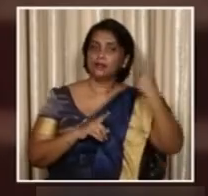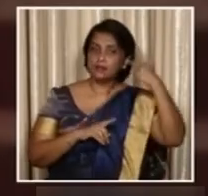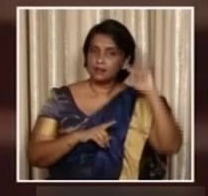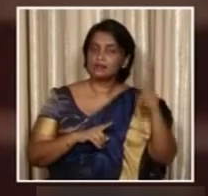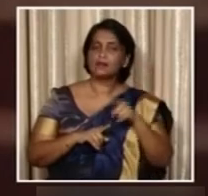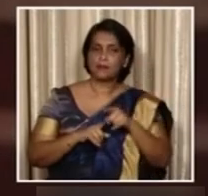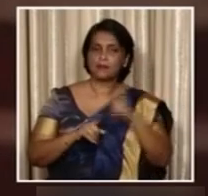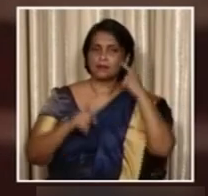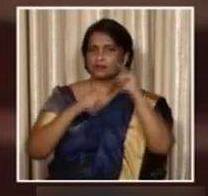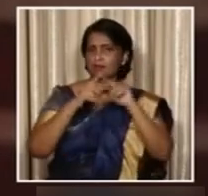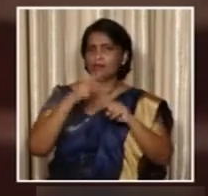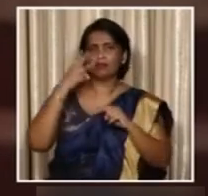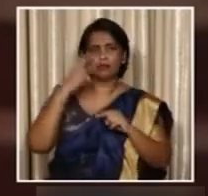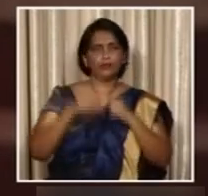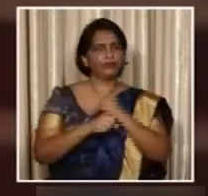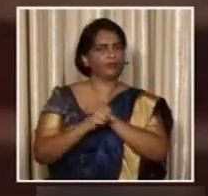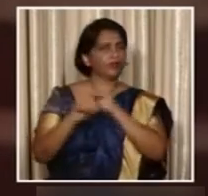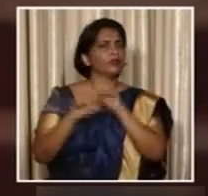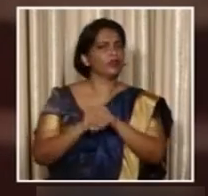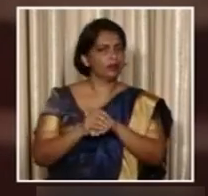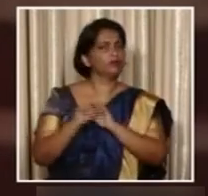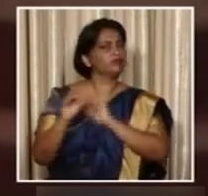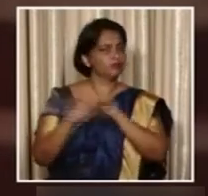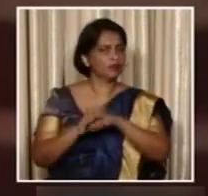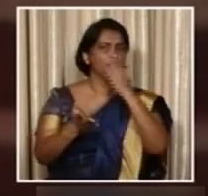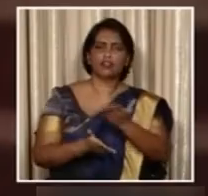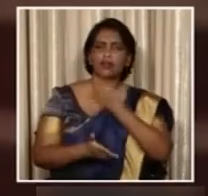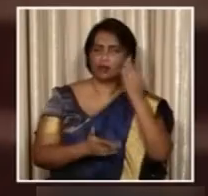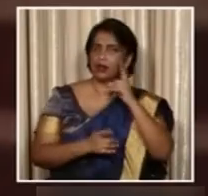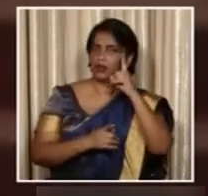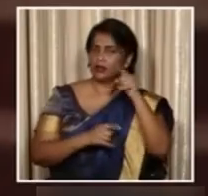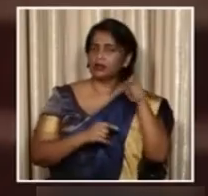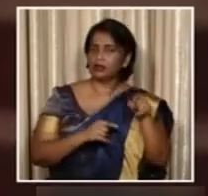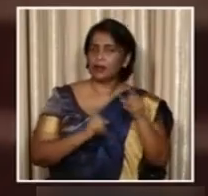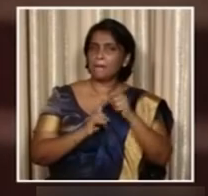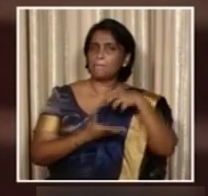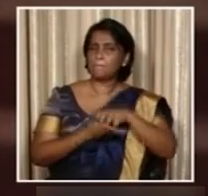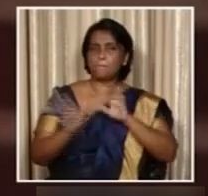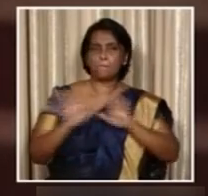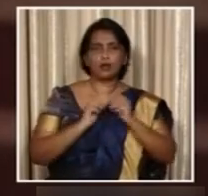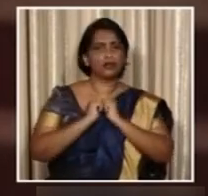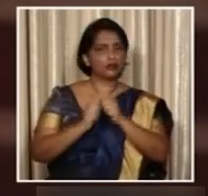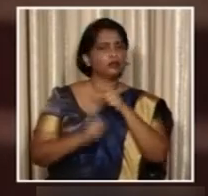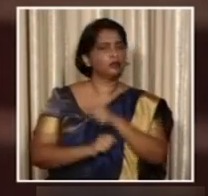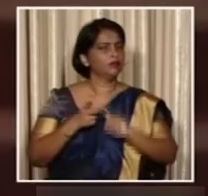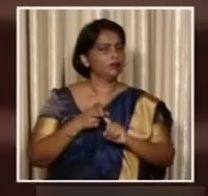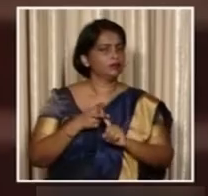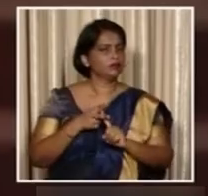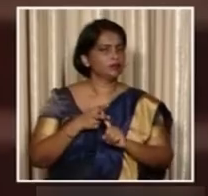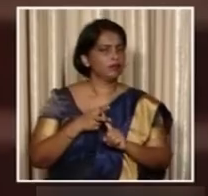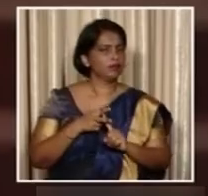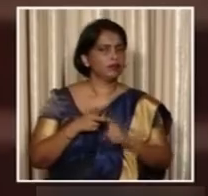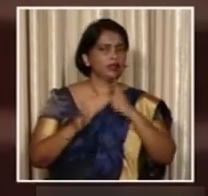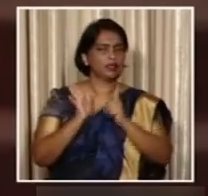ඔර්ඩර්ස් තුනක් ගැන තිබ්බා. රජය මැදිහත් වුණා නම් ඒවට මැදිහත් වෙලා නවත්තන්න තිබ්බා. එකක් අර පළාත් පාලන පත්වීම් සම්බන්ධවත් ඊළඟට